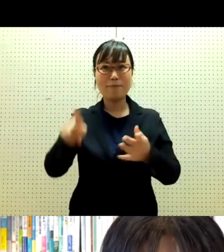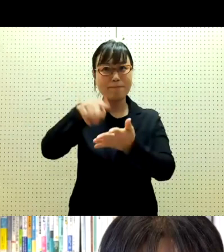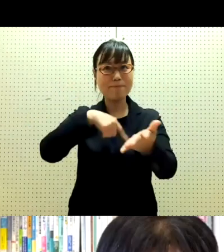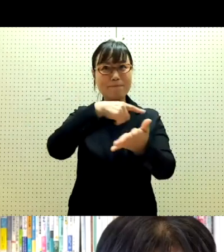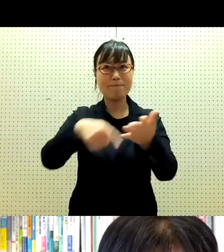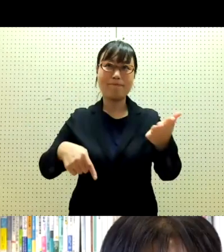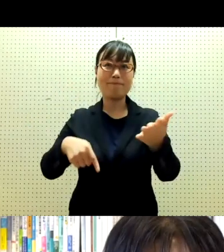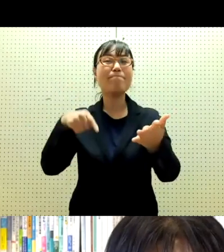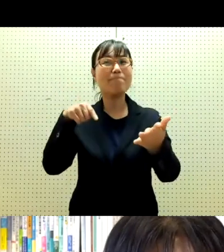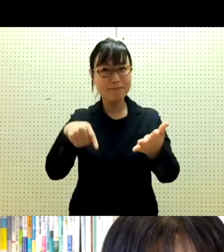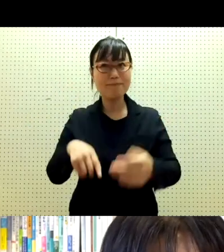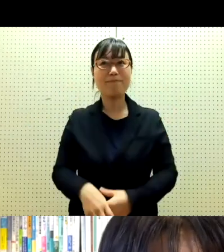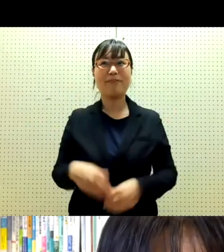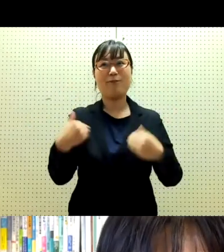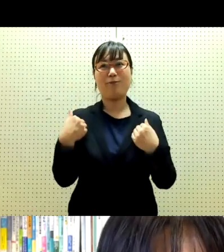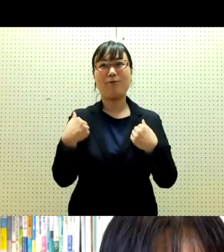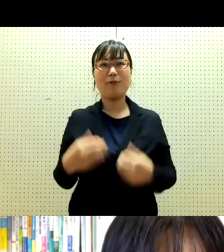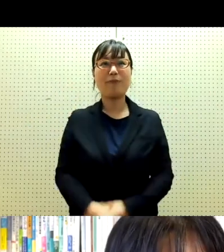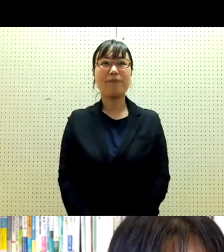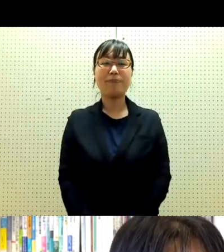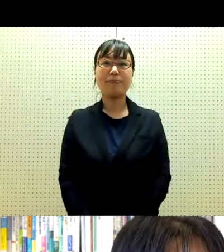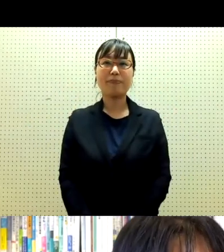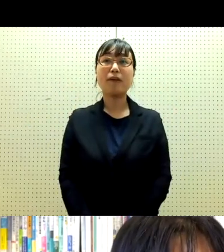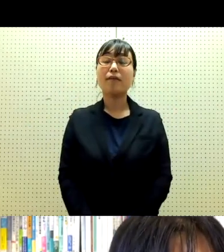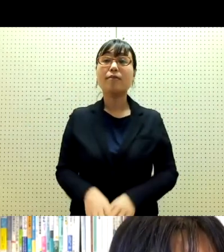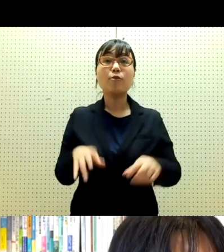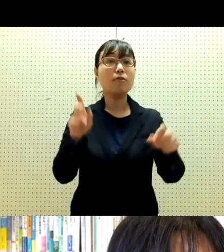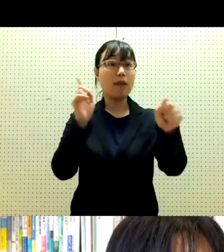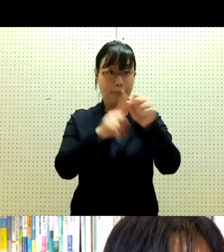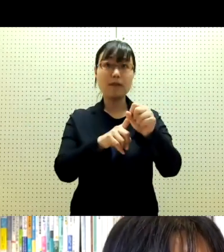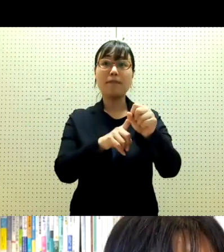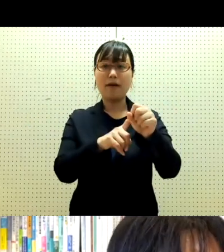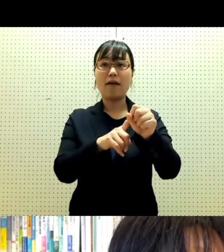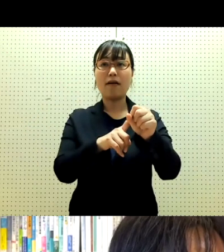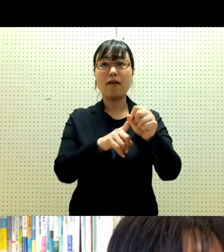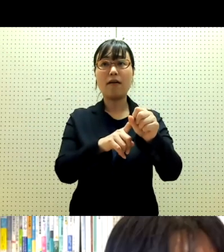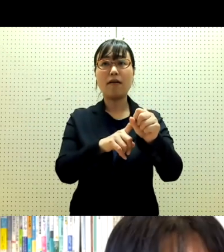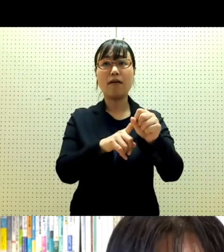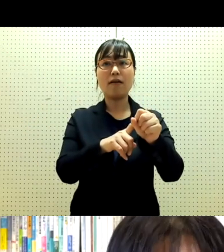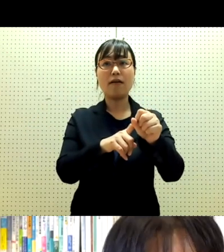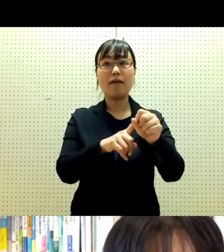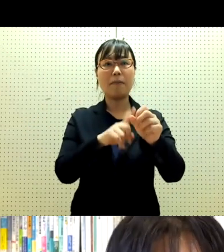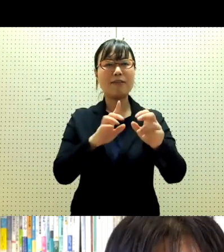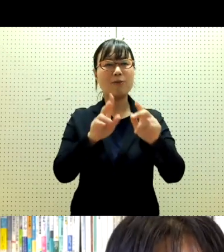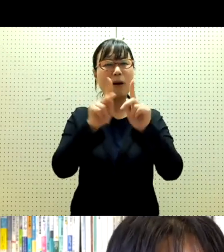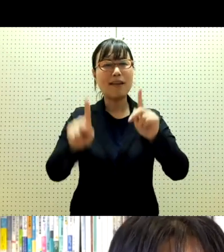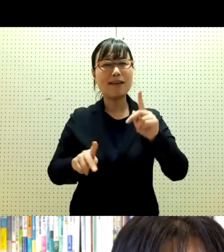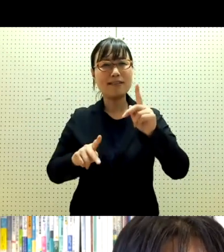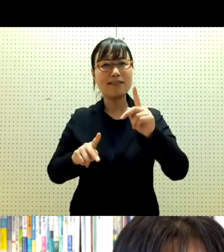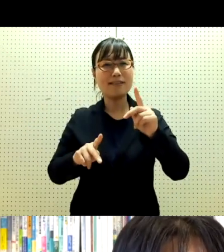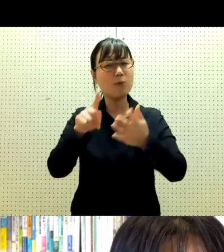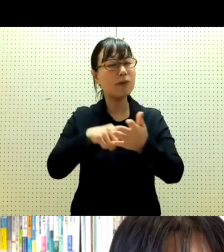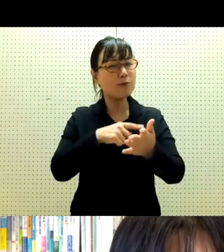ね。でそれで、そのためにはどういった、取り掛かりがあるのかということなんですけれ